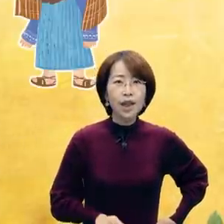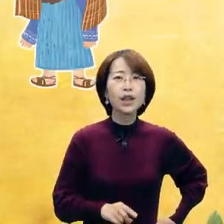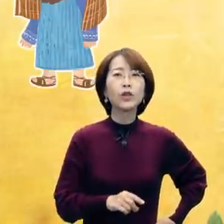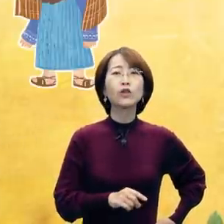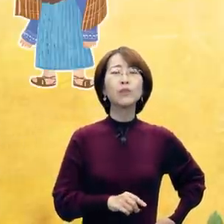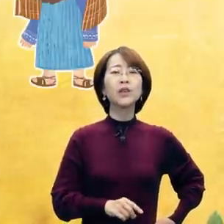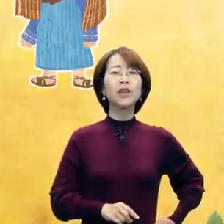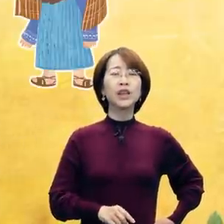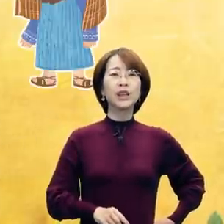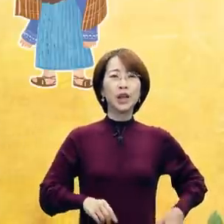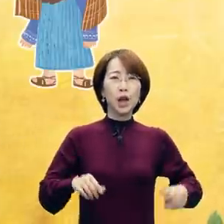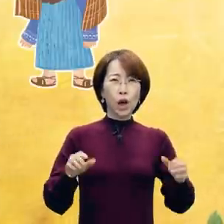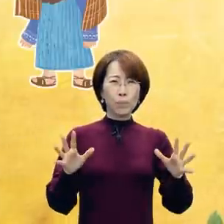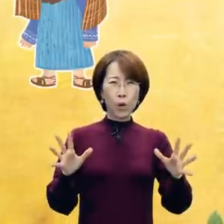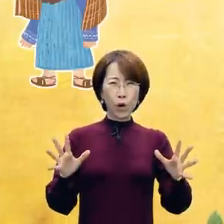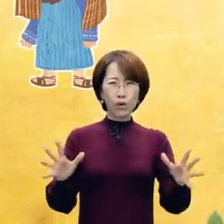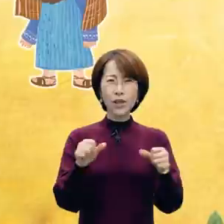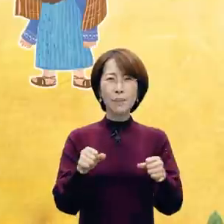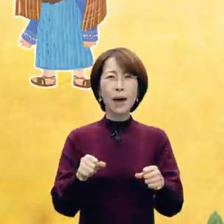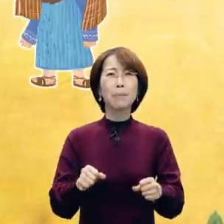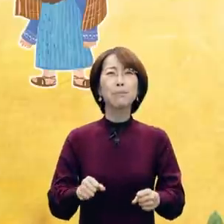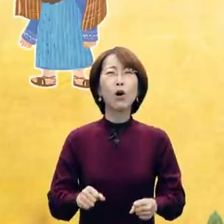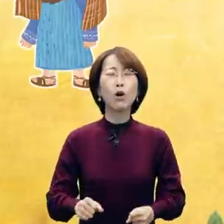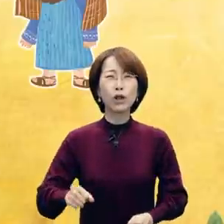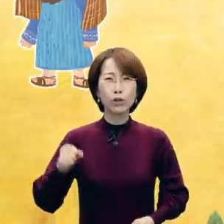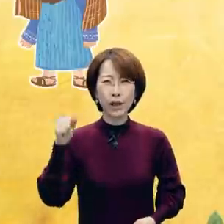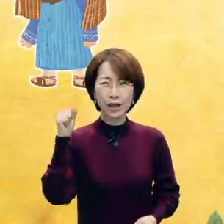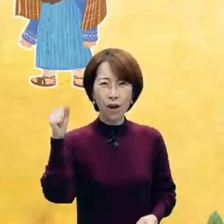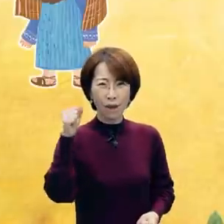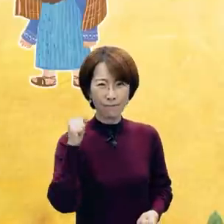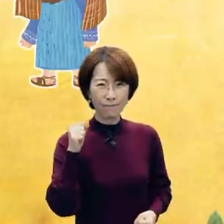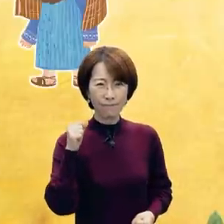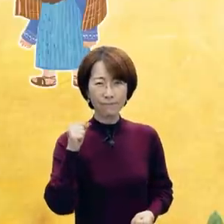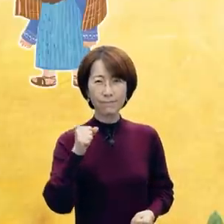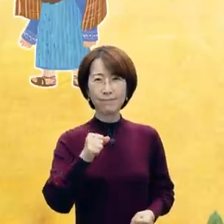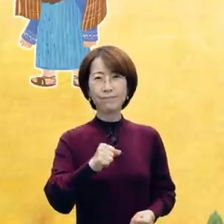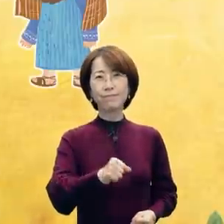거짓말하는 예수 믿는 자들을 모두 잡아 벌을 주겠어.